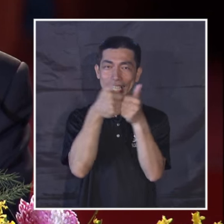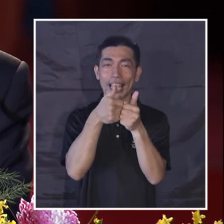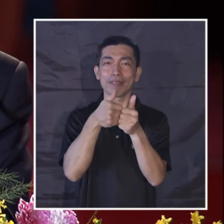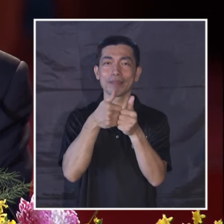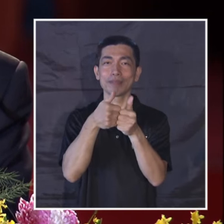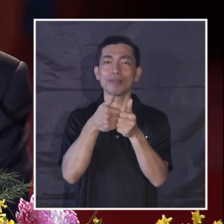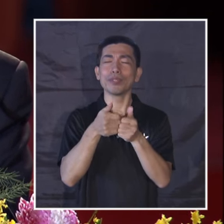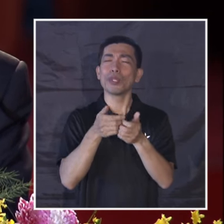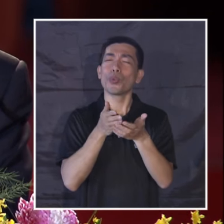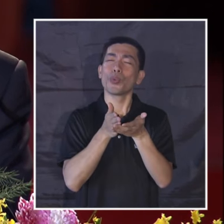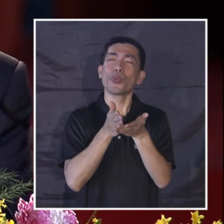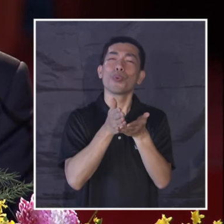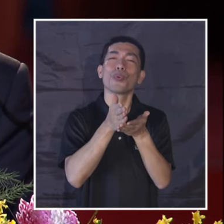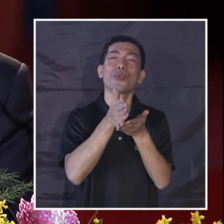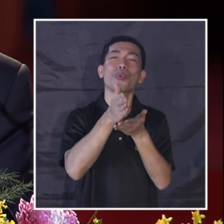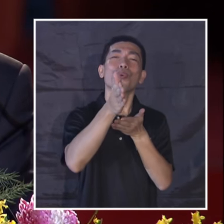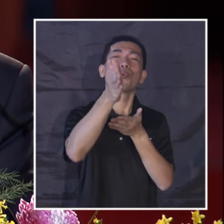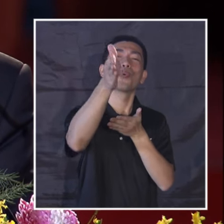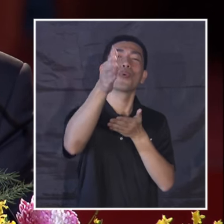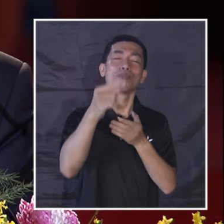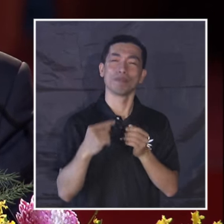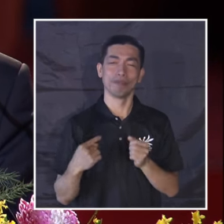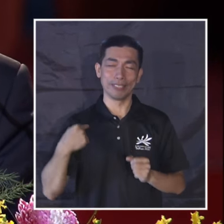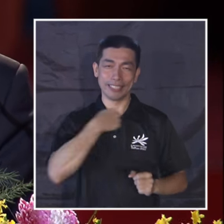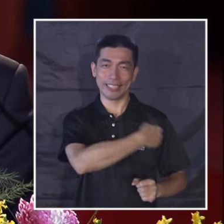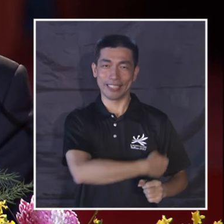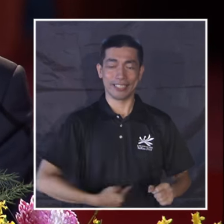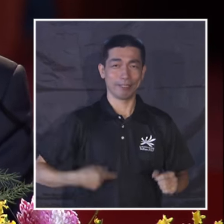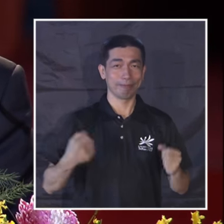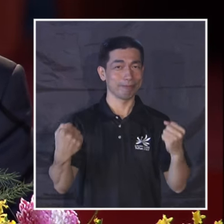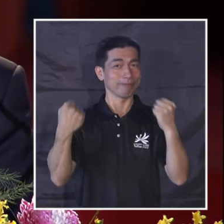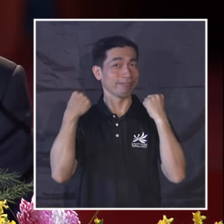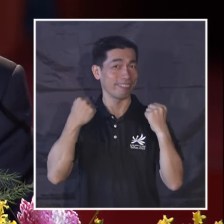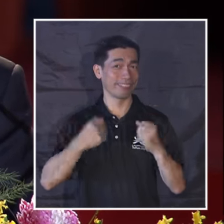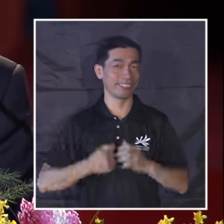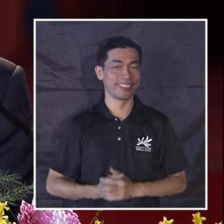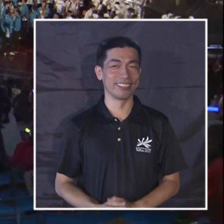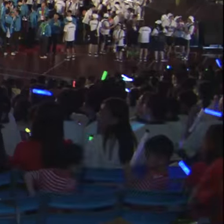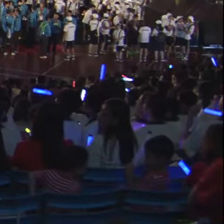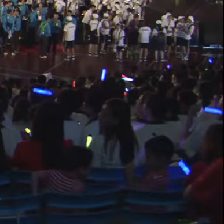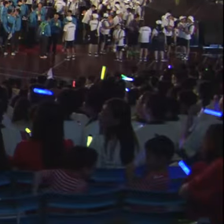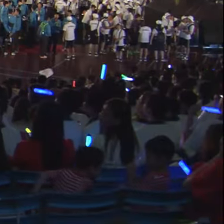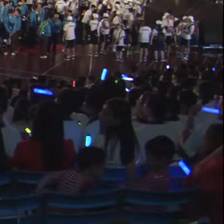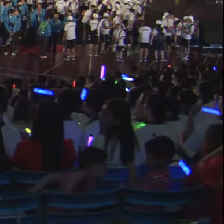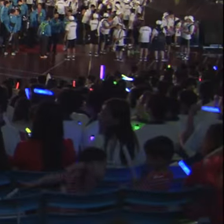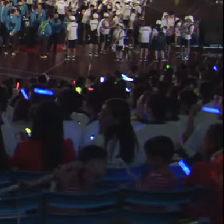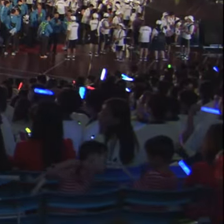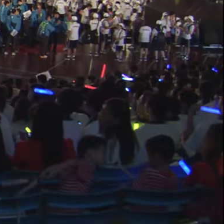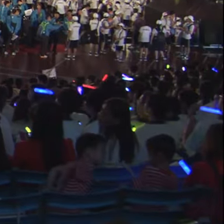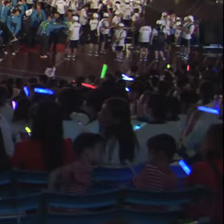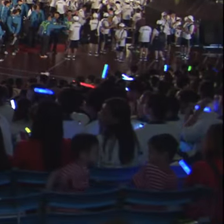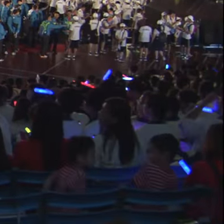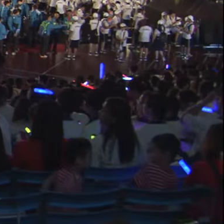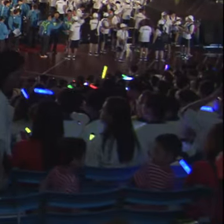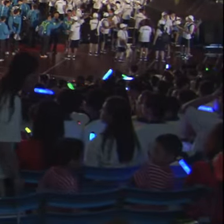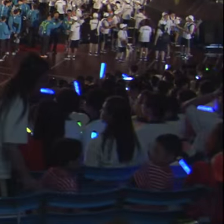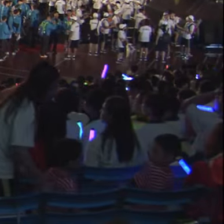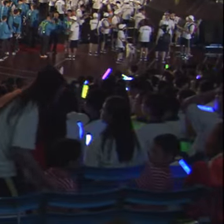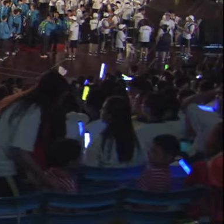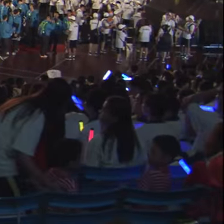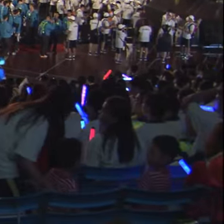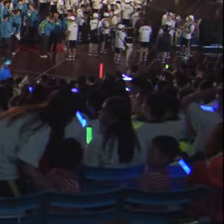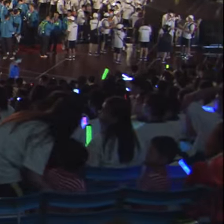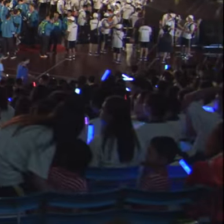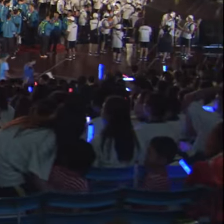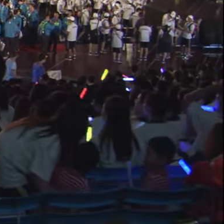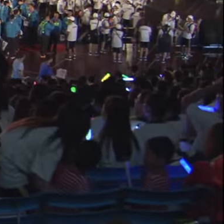位与会的贵宾身体健康，万事如意。 Last but not least,On behalf of my